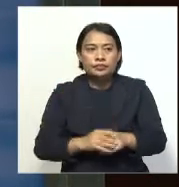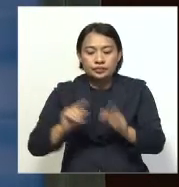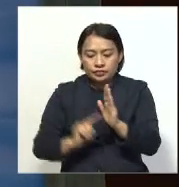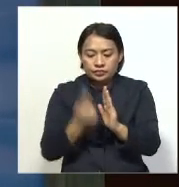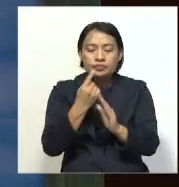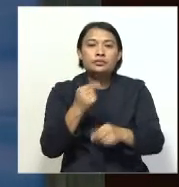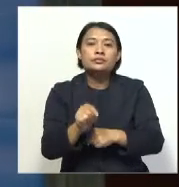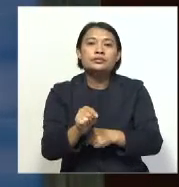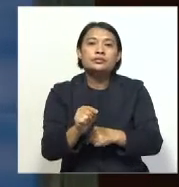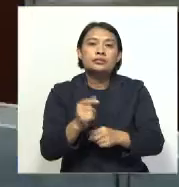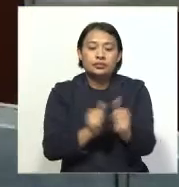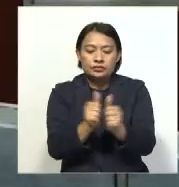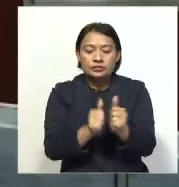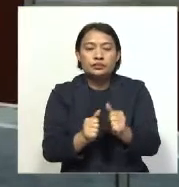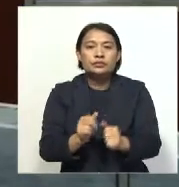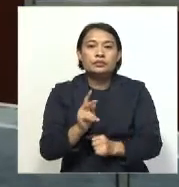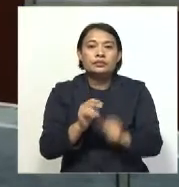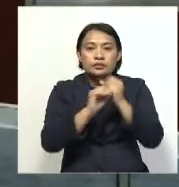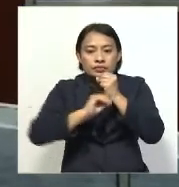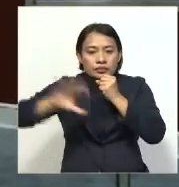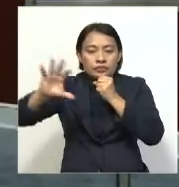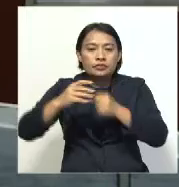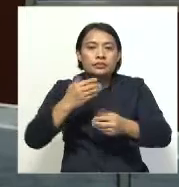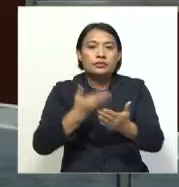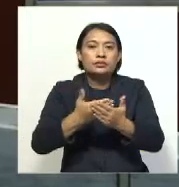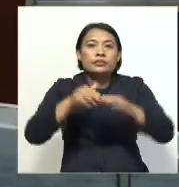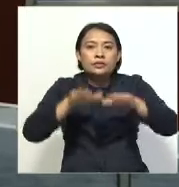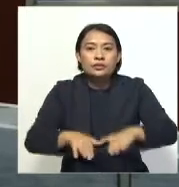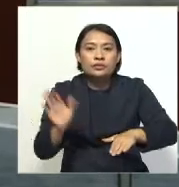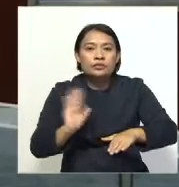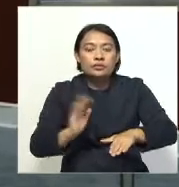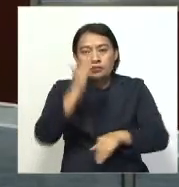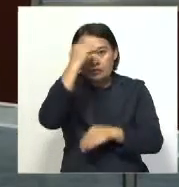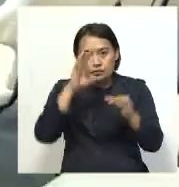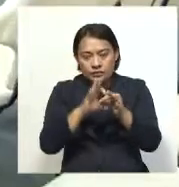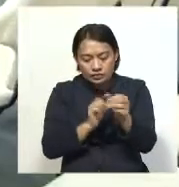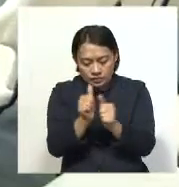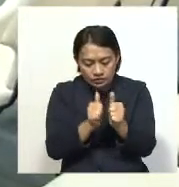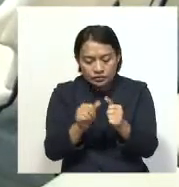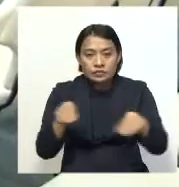มูลกสทช.ก็คงปรับลดราคาลงเนี่ยคงไม่ได้นะคะเรื่องนี้เนื่องจากว่าผู้